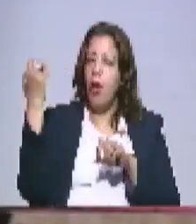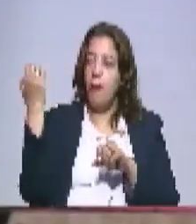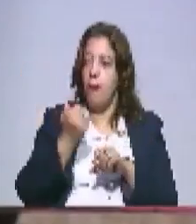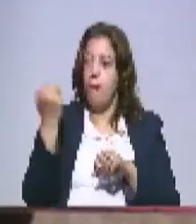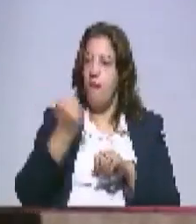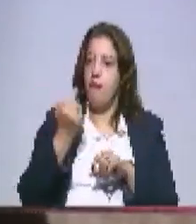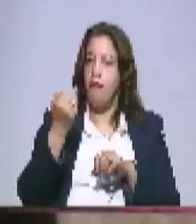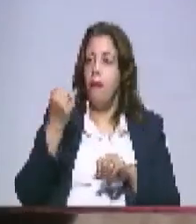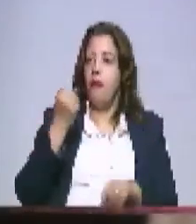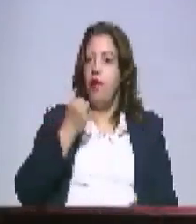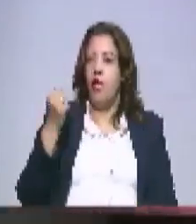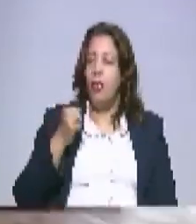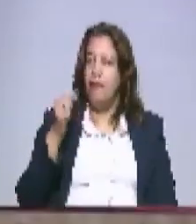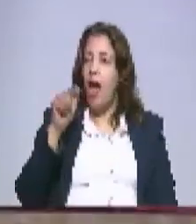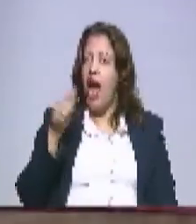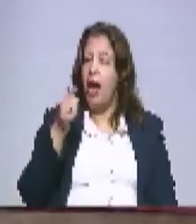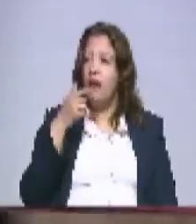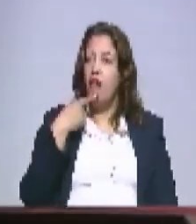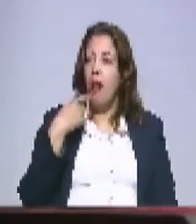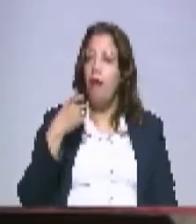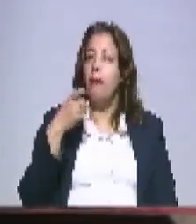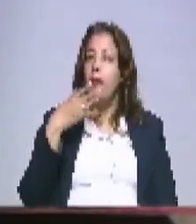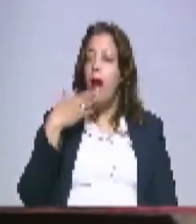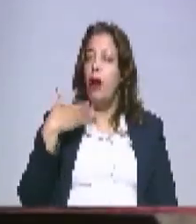انا بفضل الكاتشب الحراق يعني.